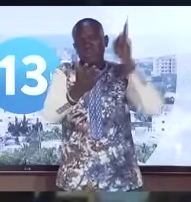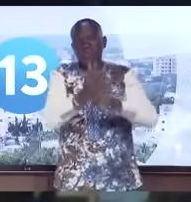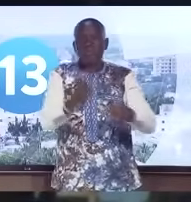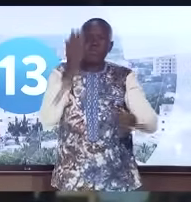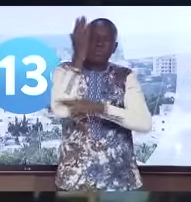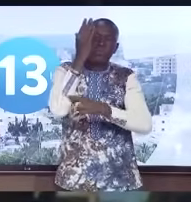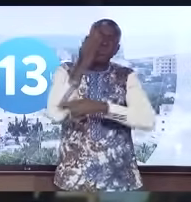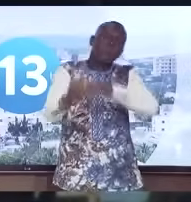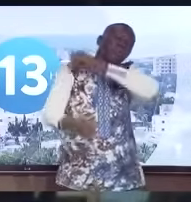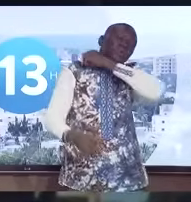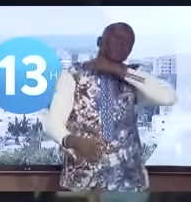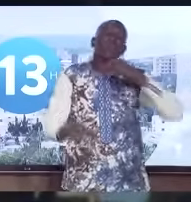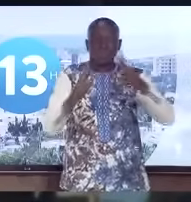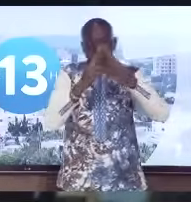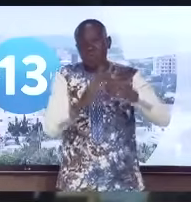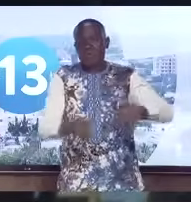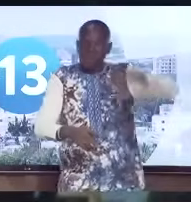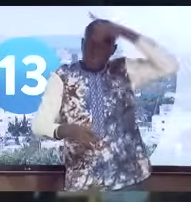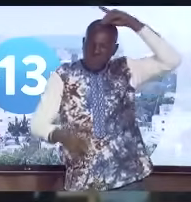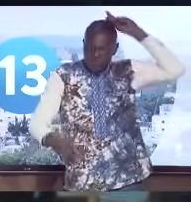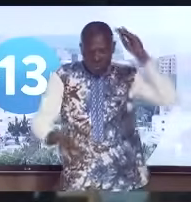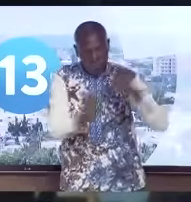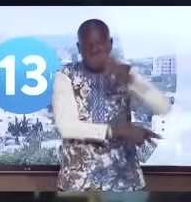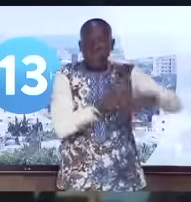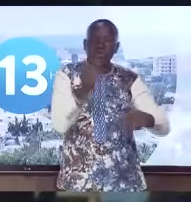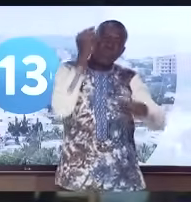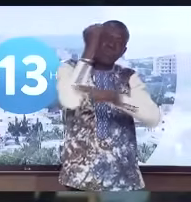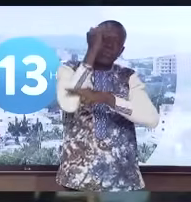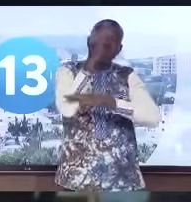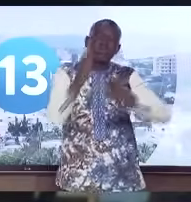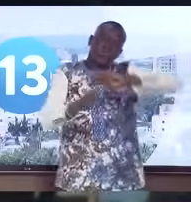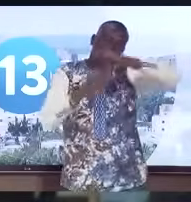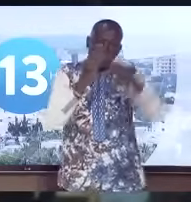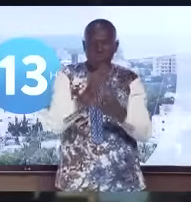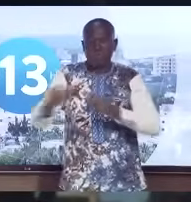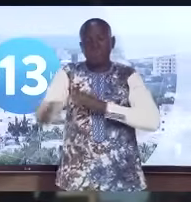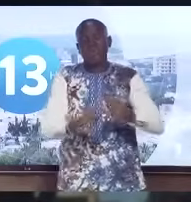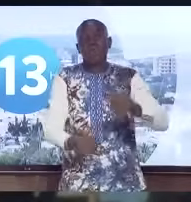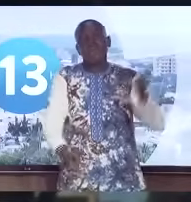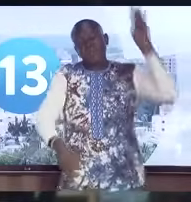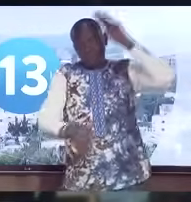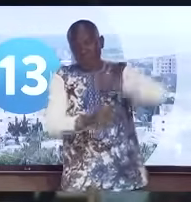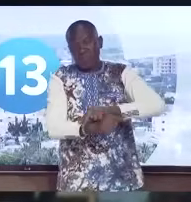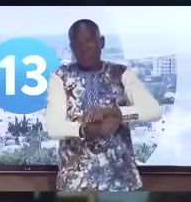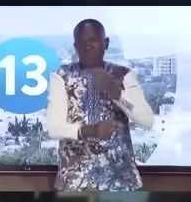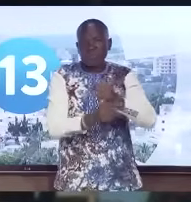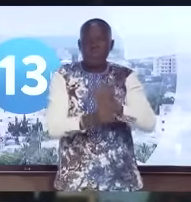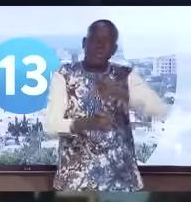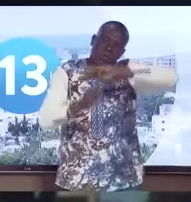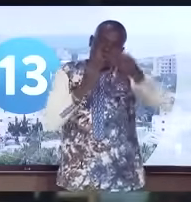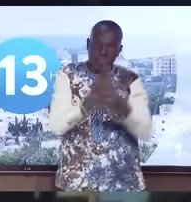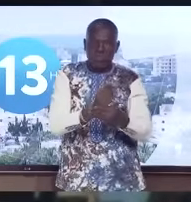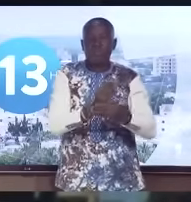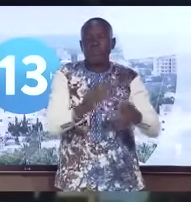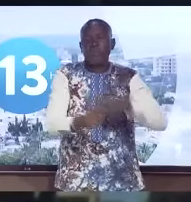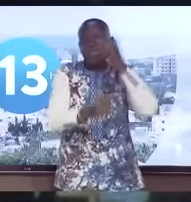du Sahel. Réunie à Dori, les forces vives de la région font le point sur les actions déjà mises en œuvre. Un bilan à